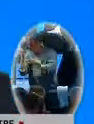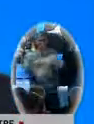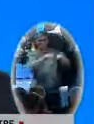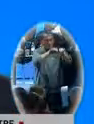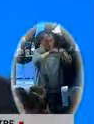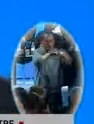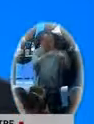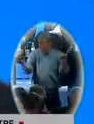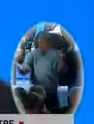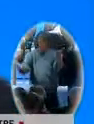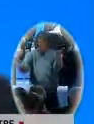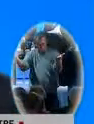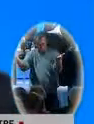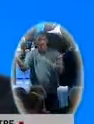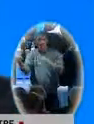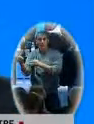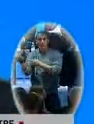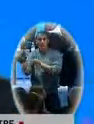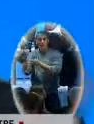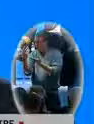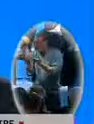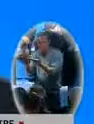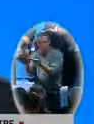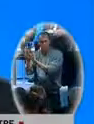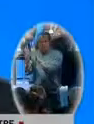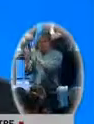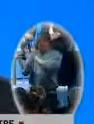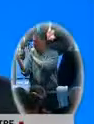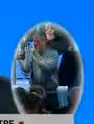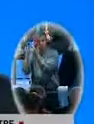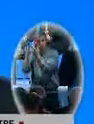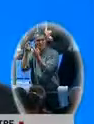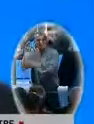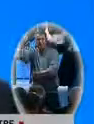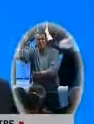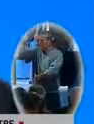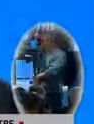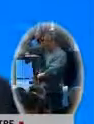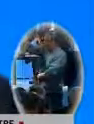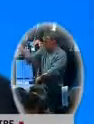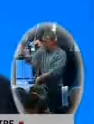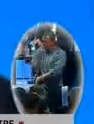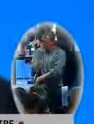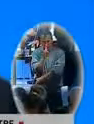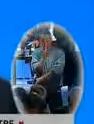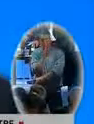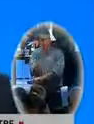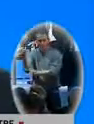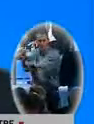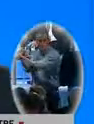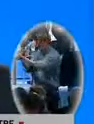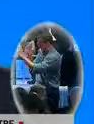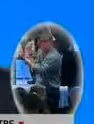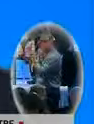un multipartisme bipolarisé. Nous rejetons le bipartisme qui contrevient à l'éclosion des pratiques